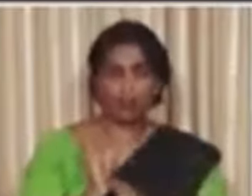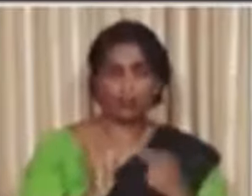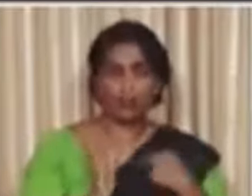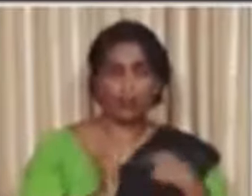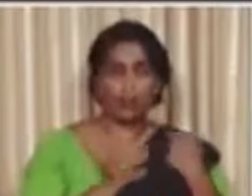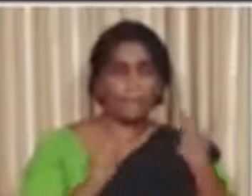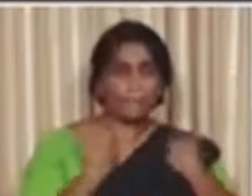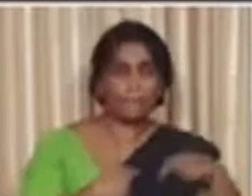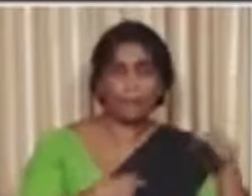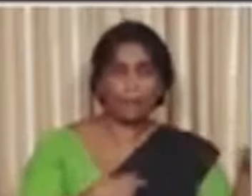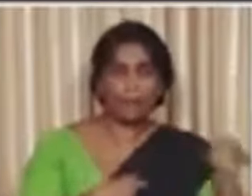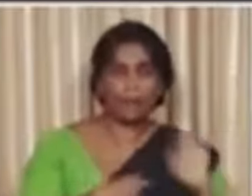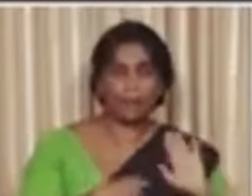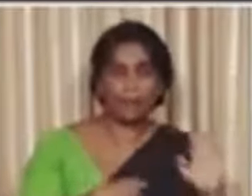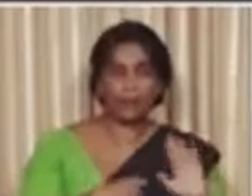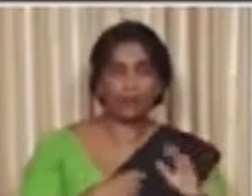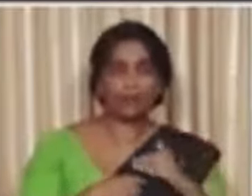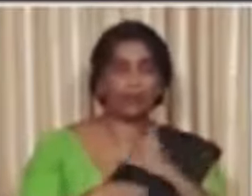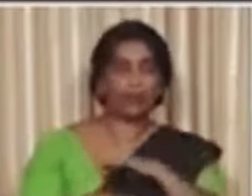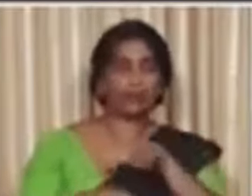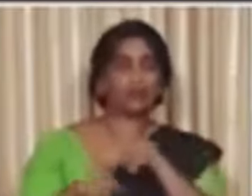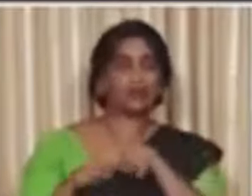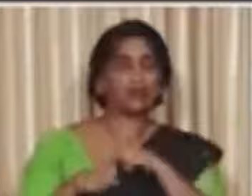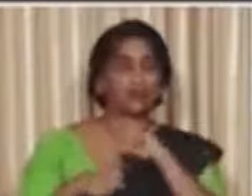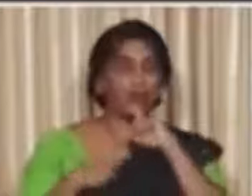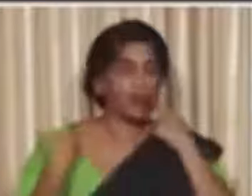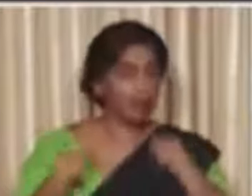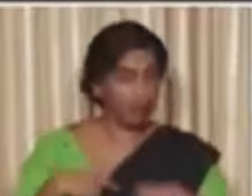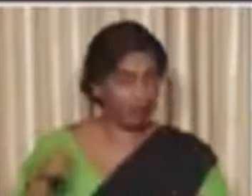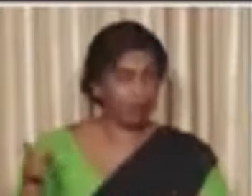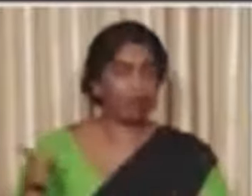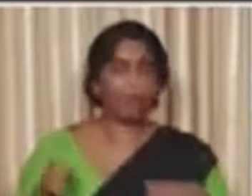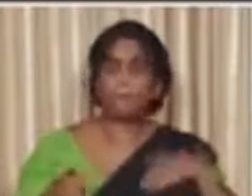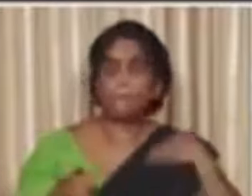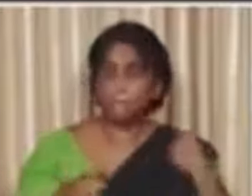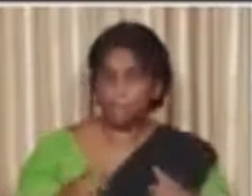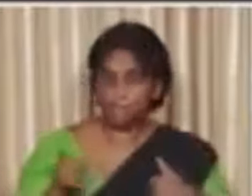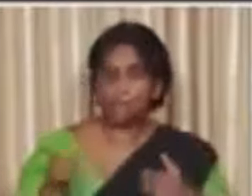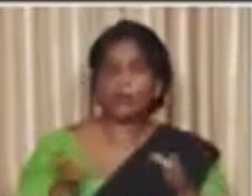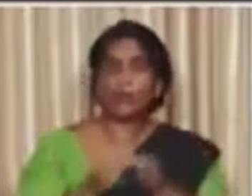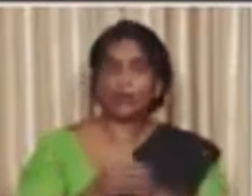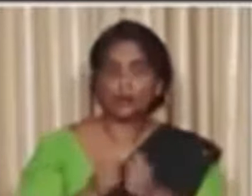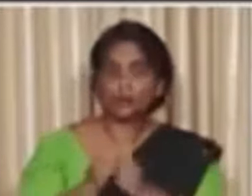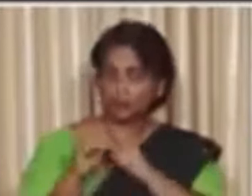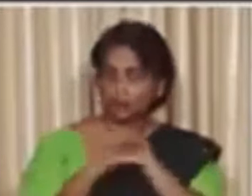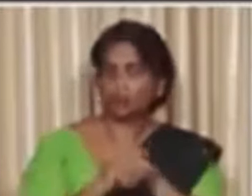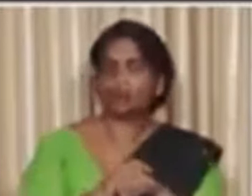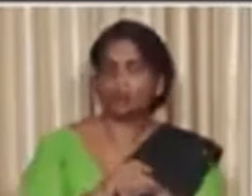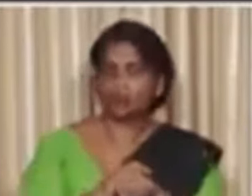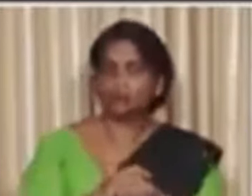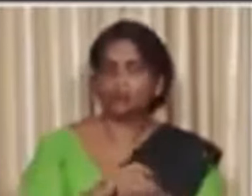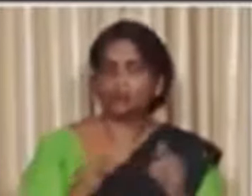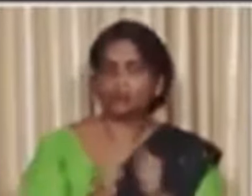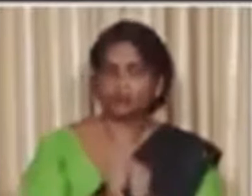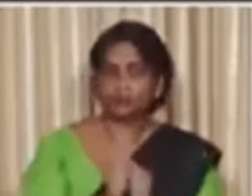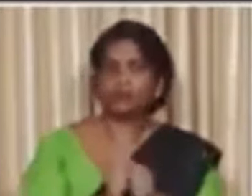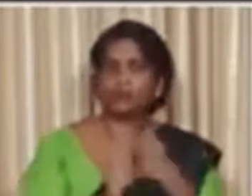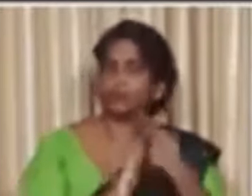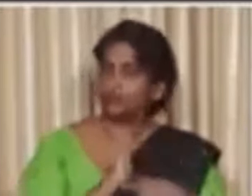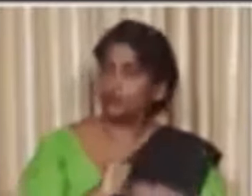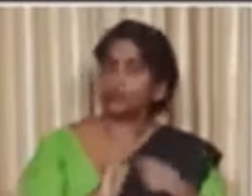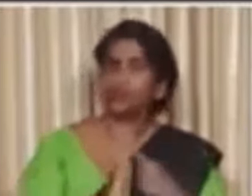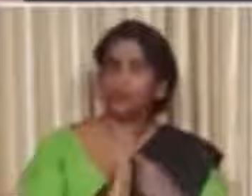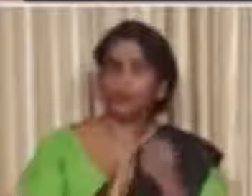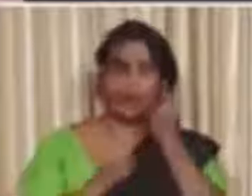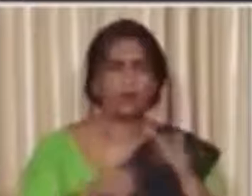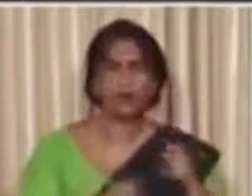රාජපක්ෂ මැතිතුමා නෙවෙයි සිවිල් ක්‍රියාකාරී රාජපක්ෂ මැතිතුමාගේ ප්‍රධානත්වයෙන් න කණ්ඩායම ඉදිරිපත් කරලා දිනවා ගඩ කරන රට පුරාම